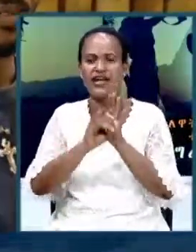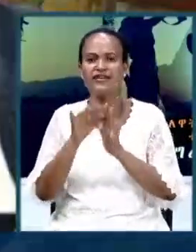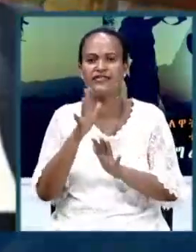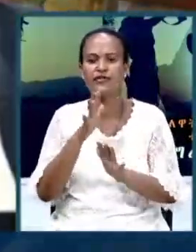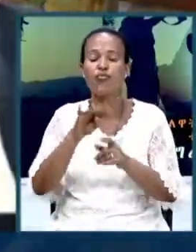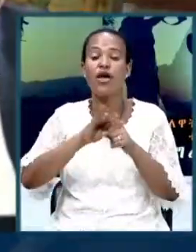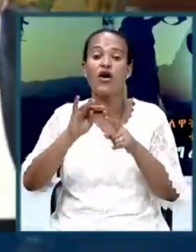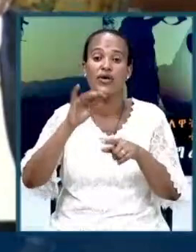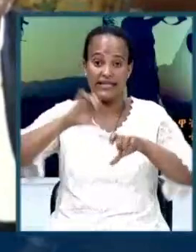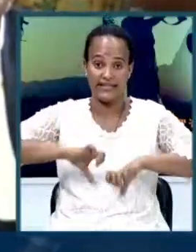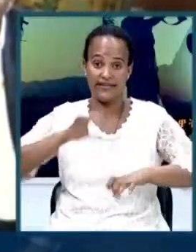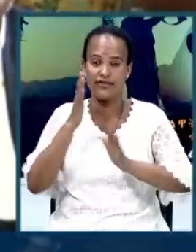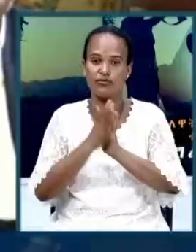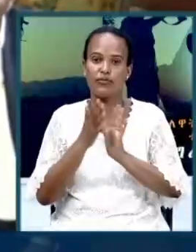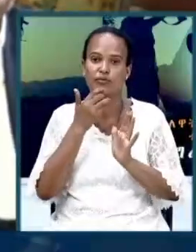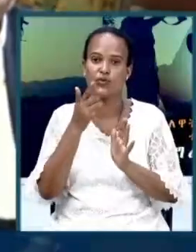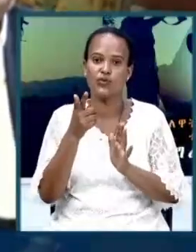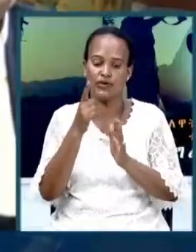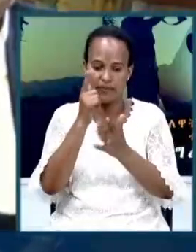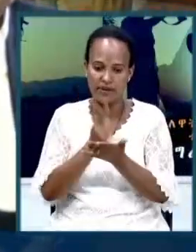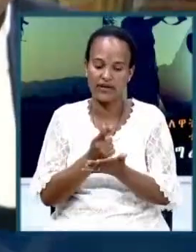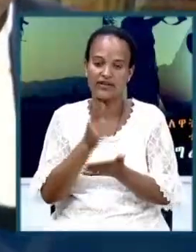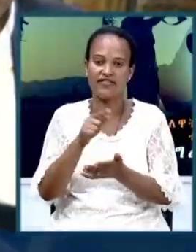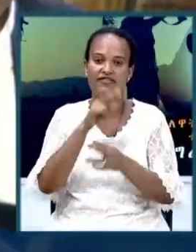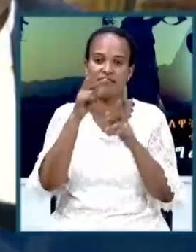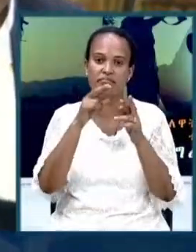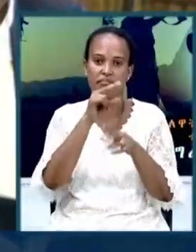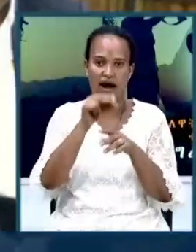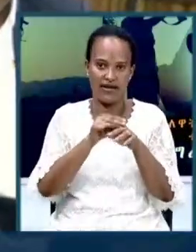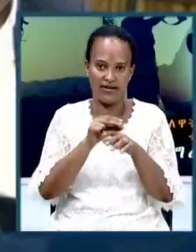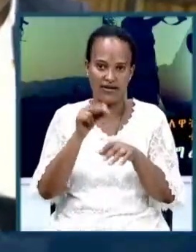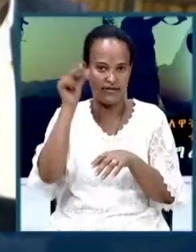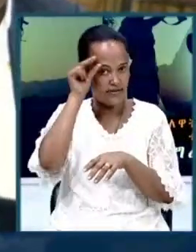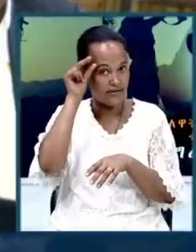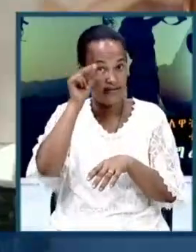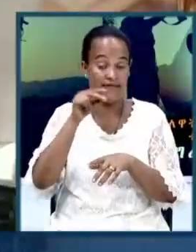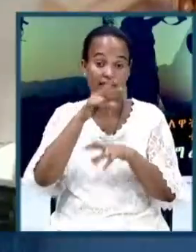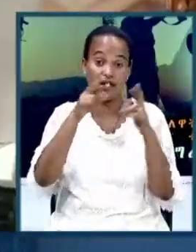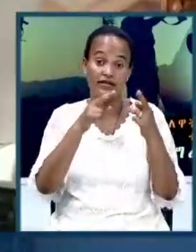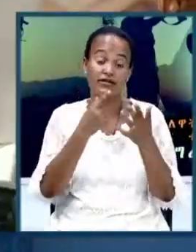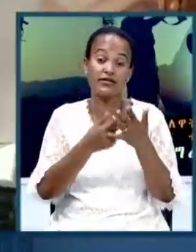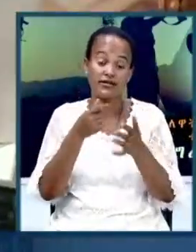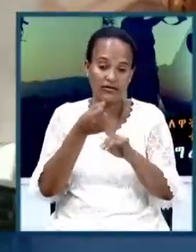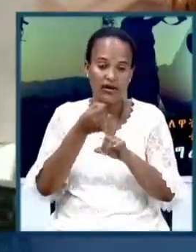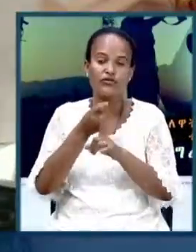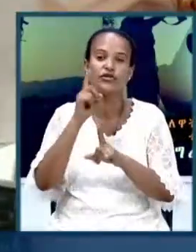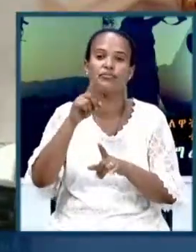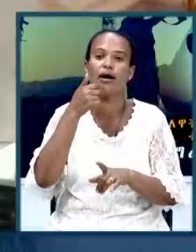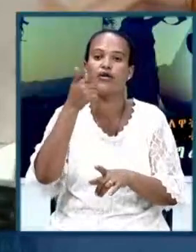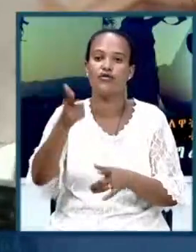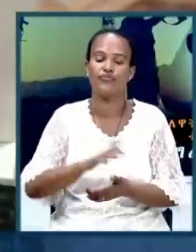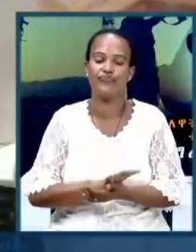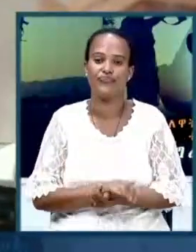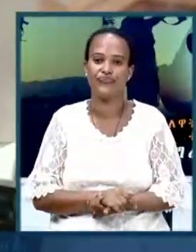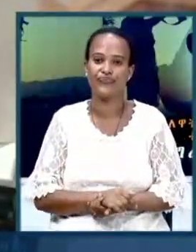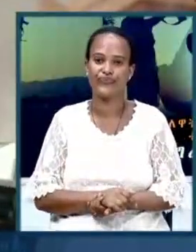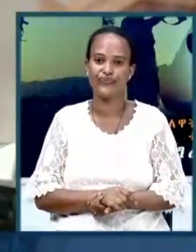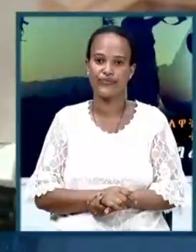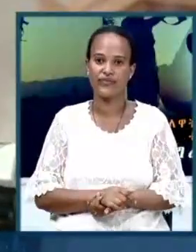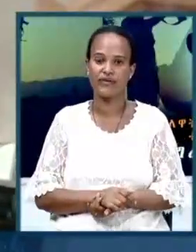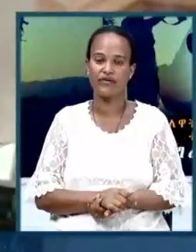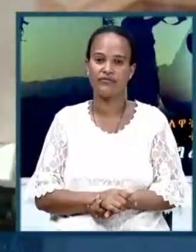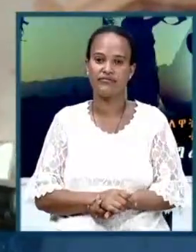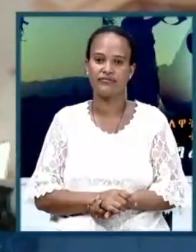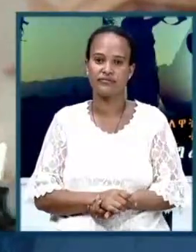ፈጺሞም እዮም ምስ በሉ ተመረቕቲ ጉጅለ ባህሊ ፌደራሊስት ድማ ነዚ ክትቃለሱ ይግባ ኢሎም የኪነትን